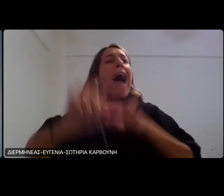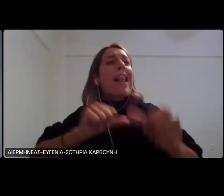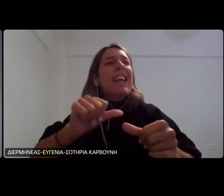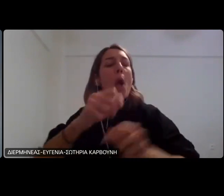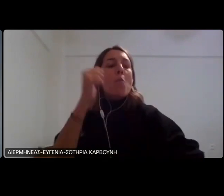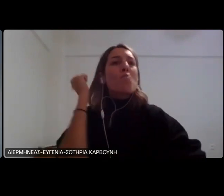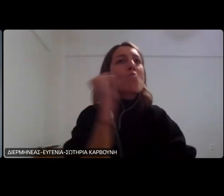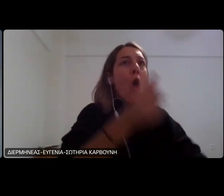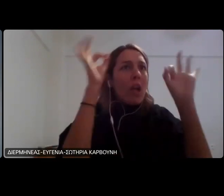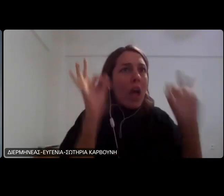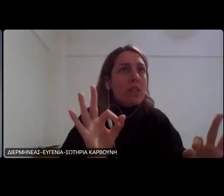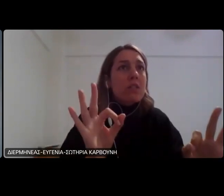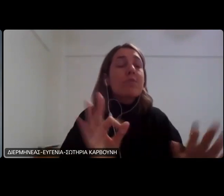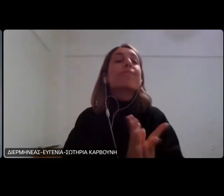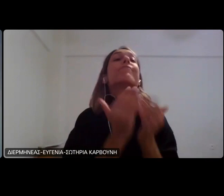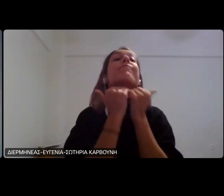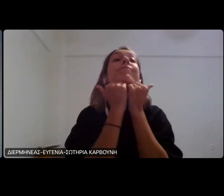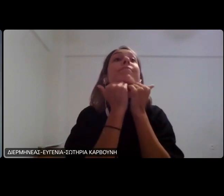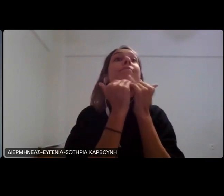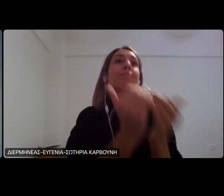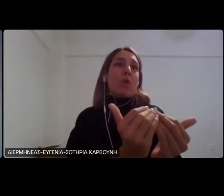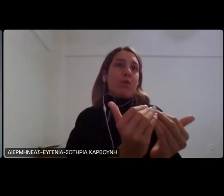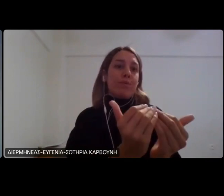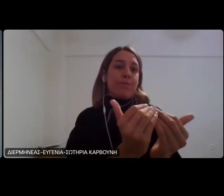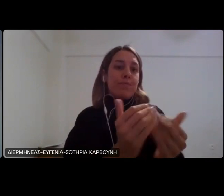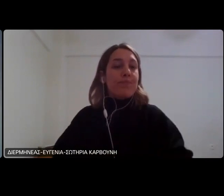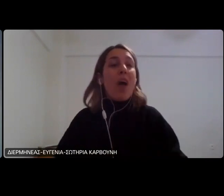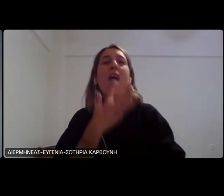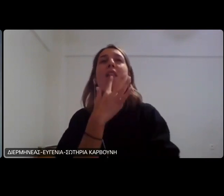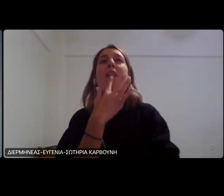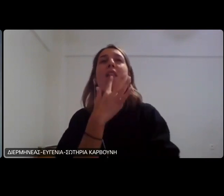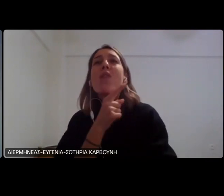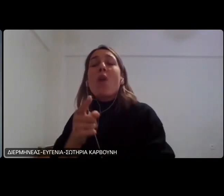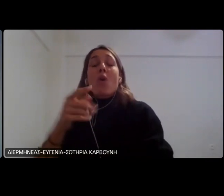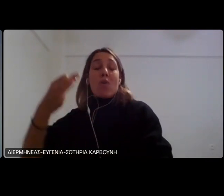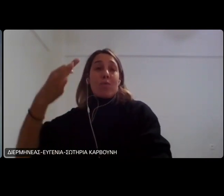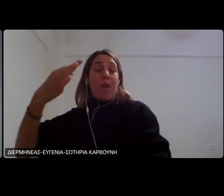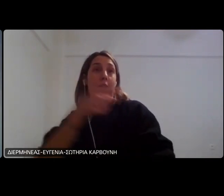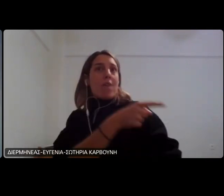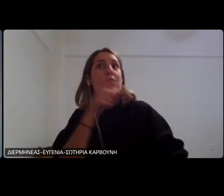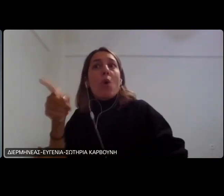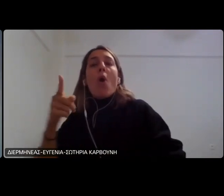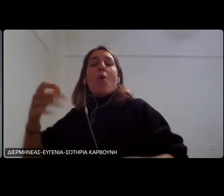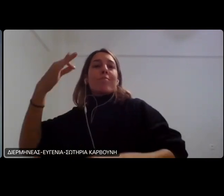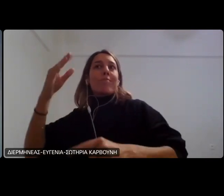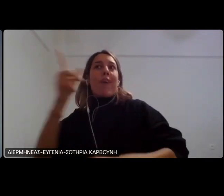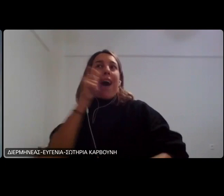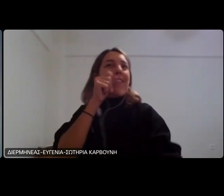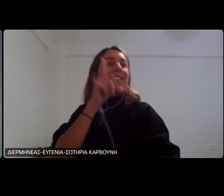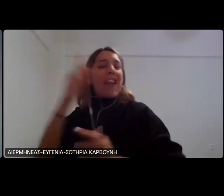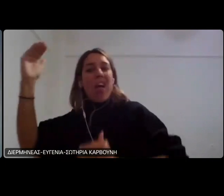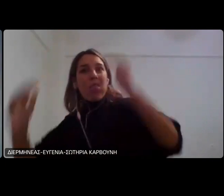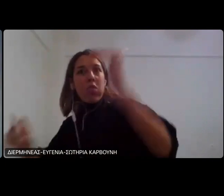του δεν μπορεί να αλλάξει τις άμεσες έμφυλες σχέσεις αν δεν αλλάξει και μια